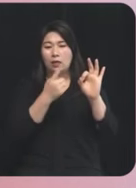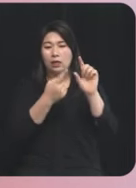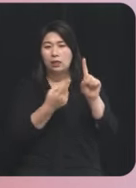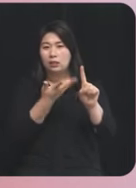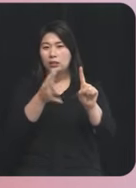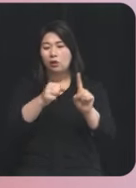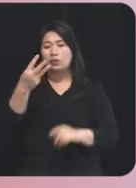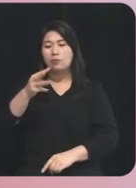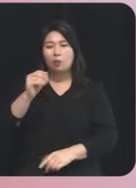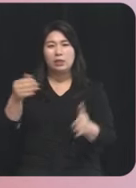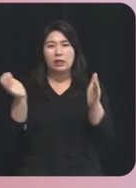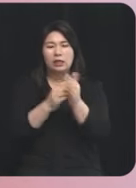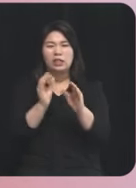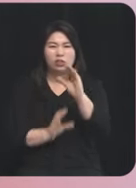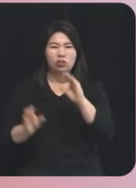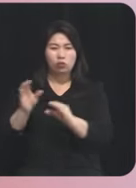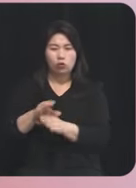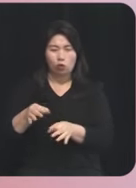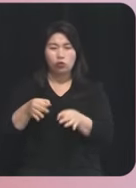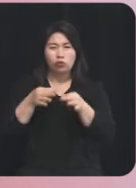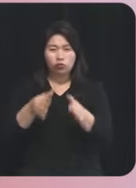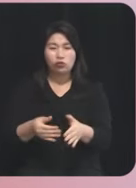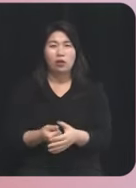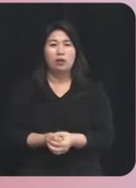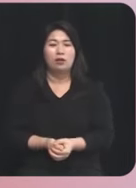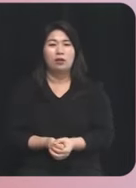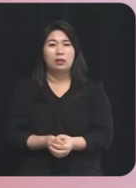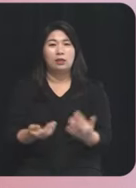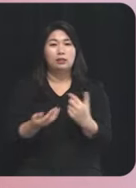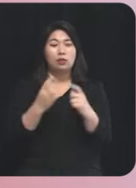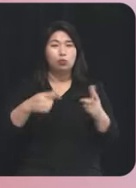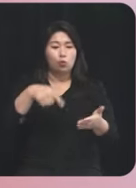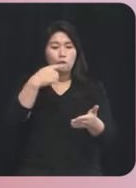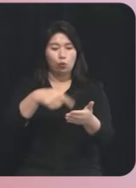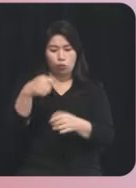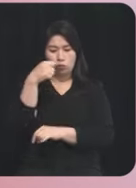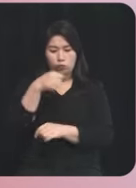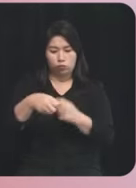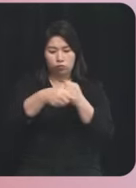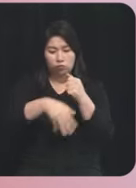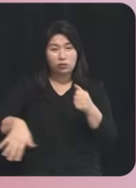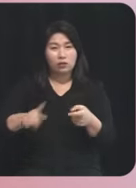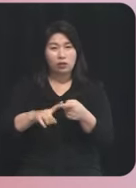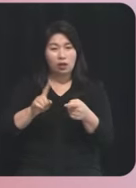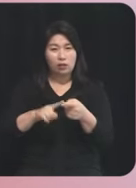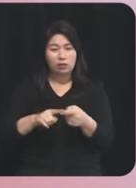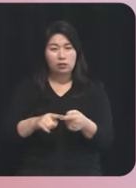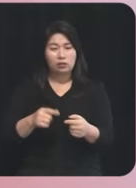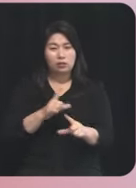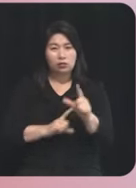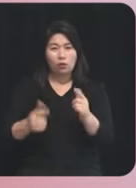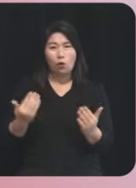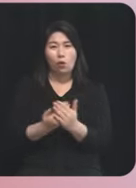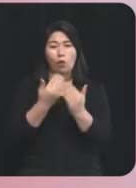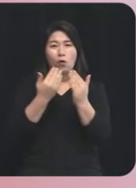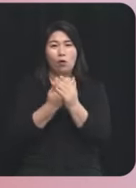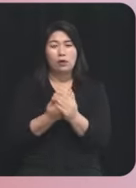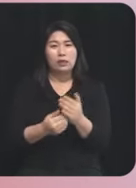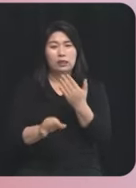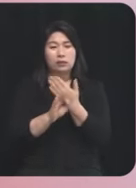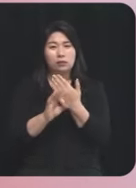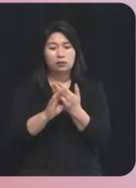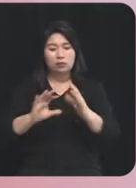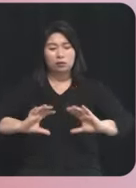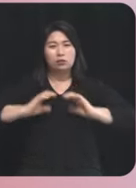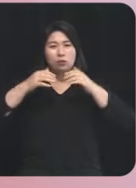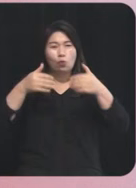3천만 원까지 더 추가되도록 하겠습니다. 제주의 교육 인프라 수준을 높이겠습니다. 가칭 글로벌 어학타운을